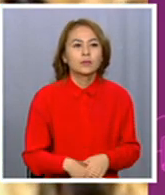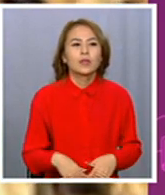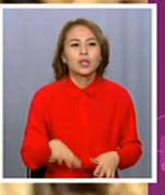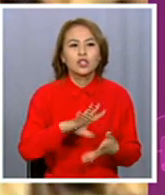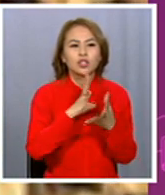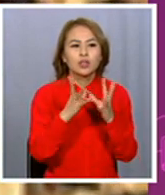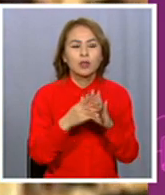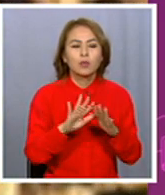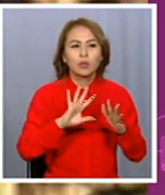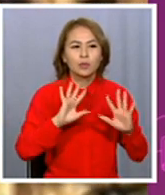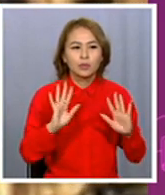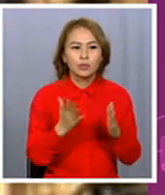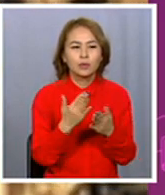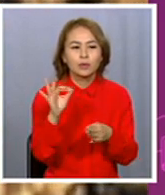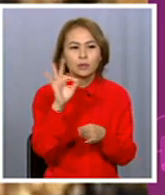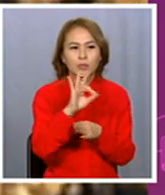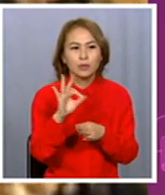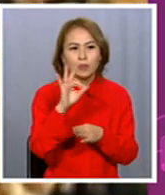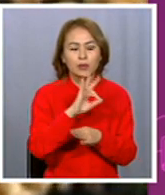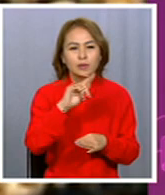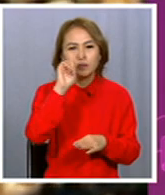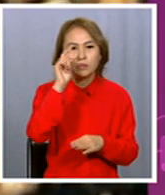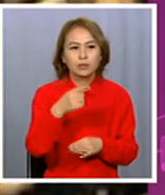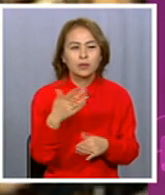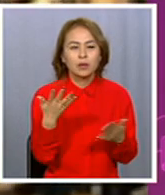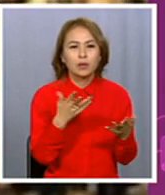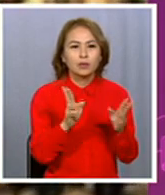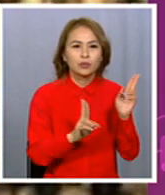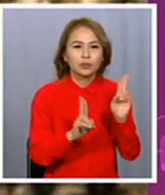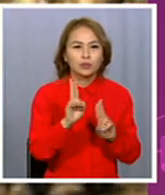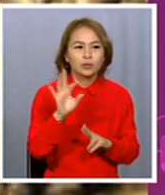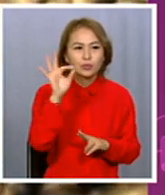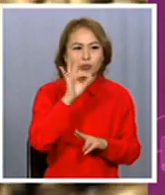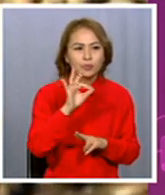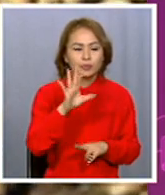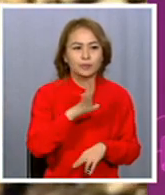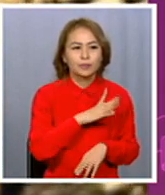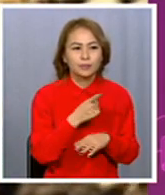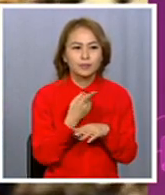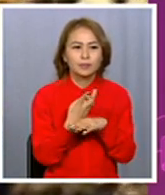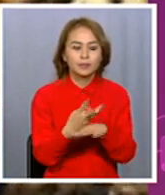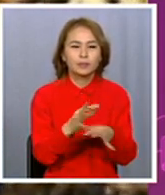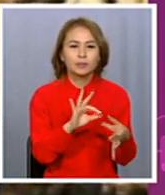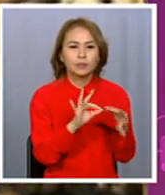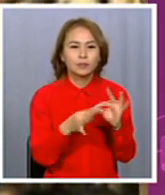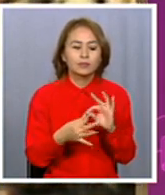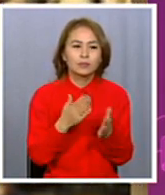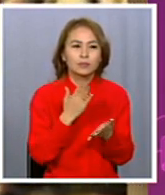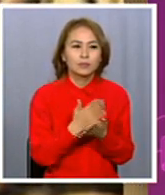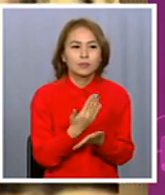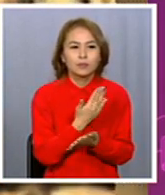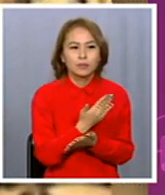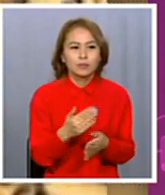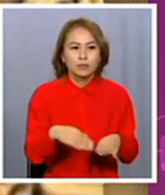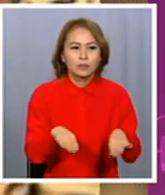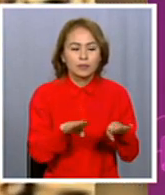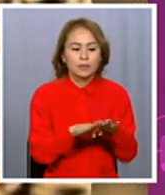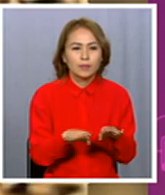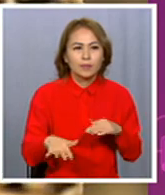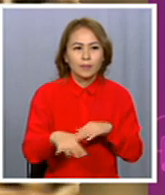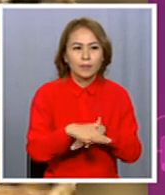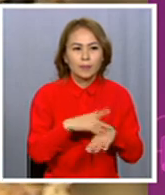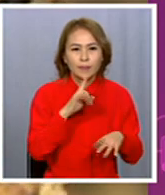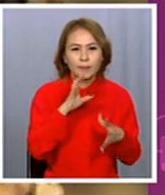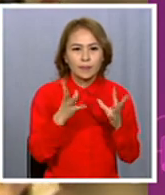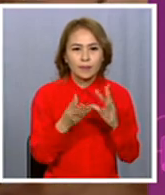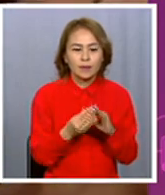осы оқиға туралы соғыс тәсілдерінің қалай жүргені жайында бірнеше дерек бар. Солардың бірі ел аузында қалған